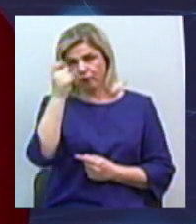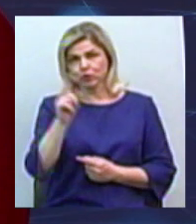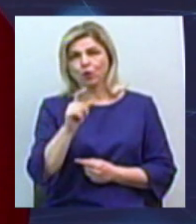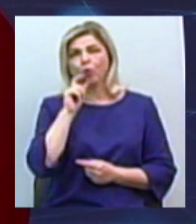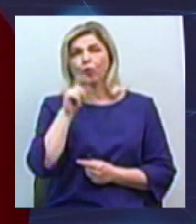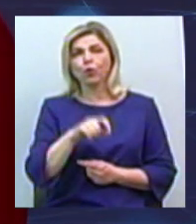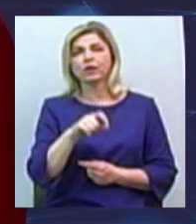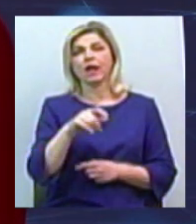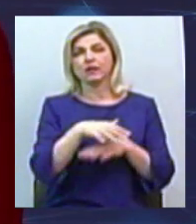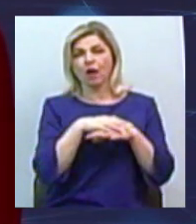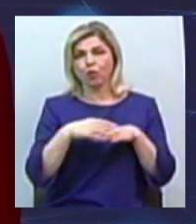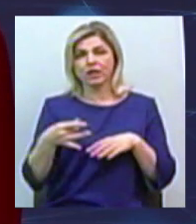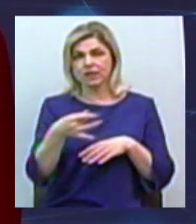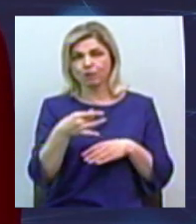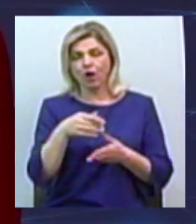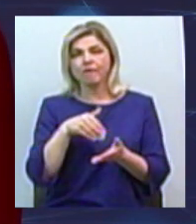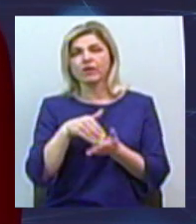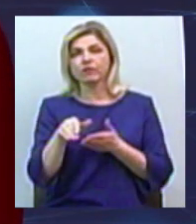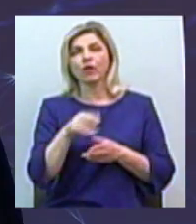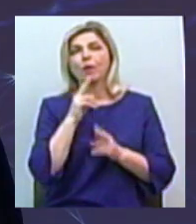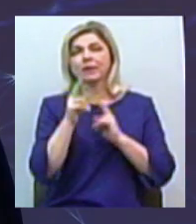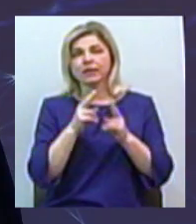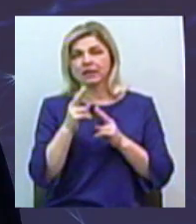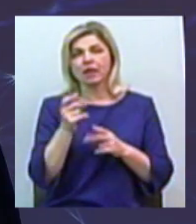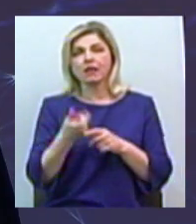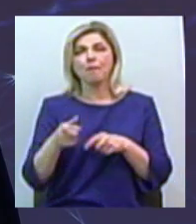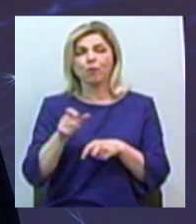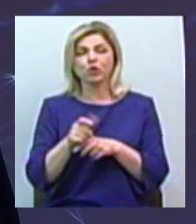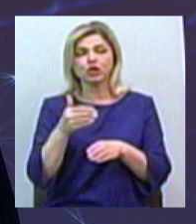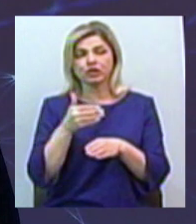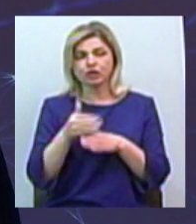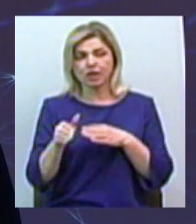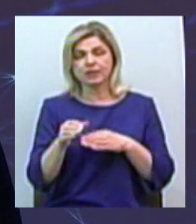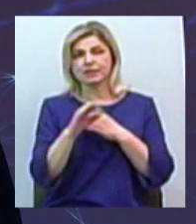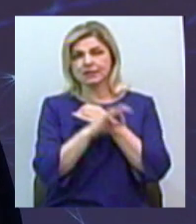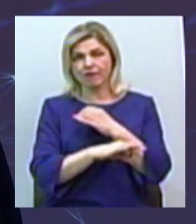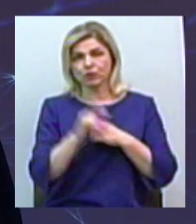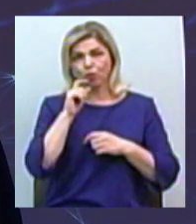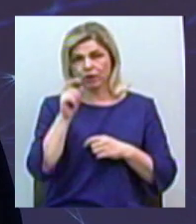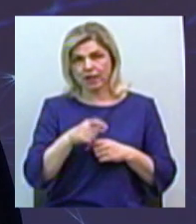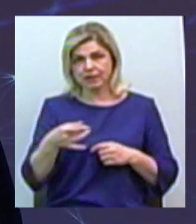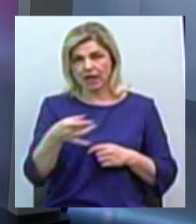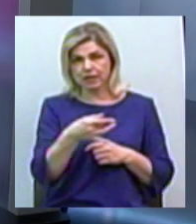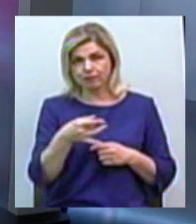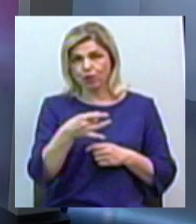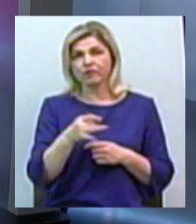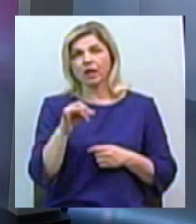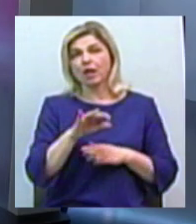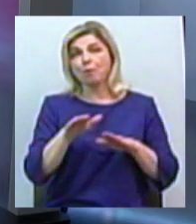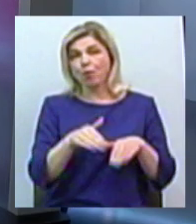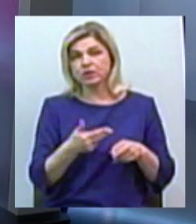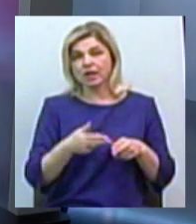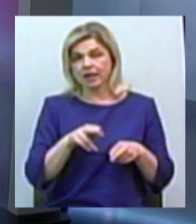Республіка відмовляється від претензій на більшу частину земель Західноукраїнської Народної Республіки. І, безумовно, після